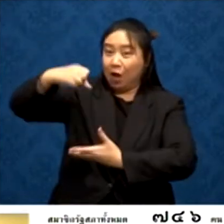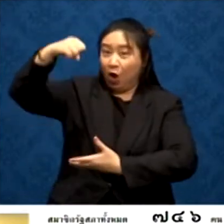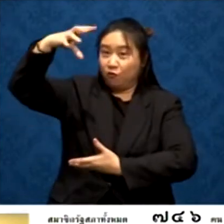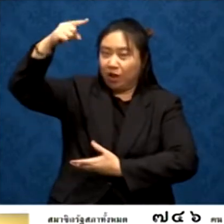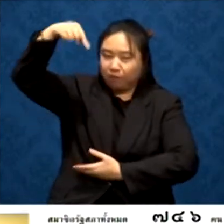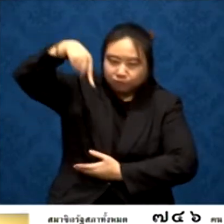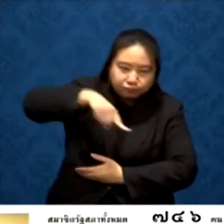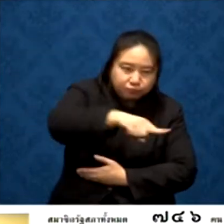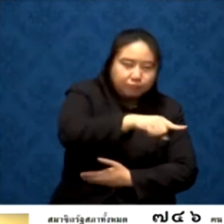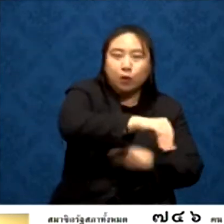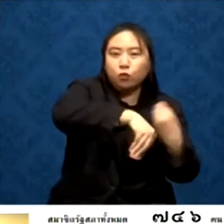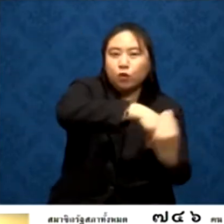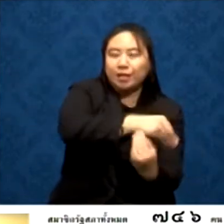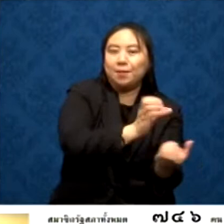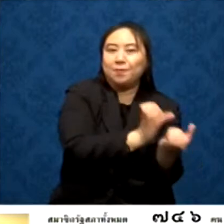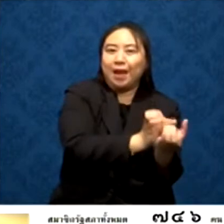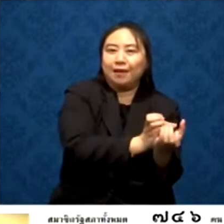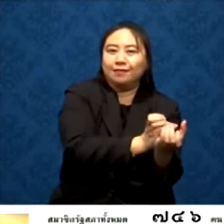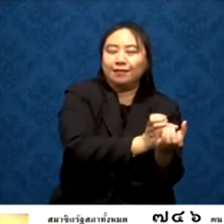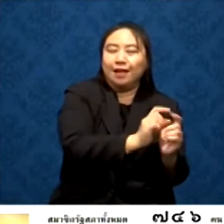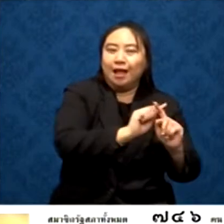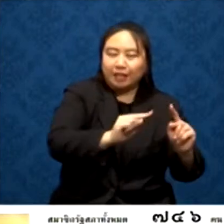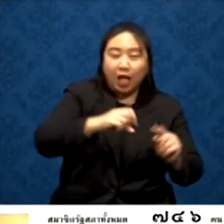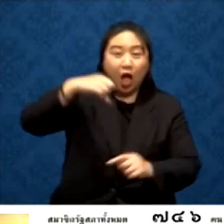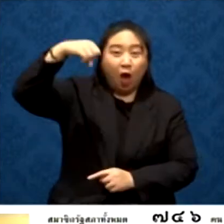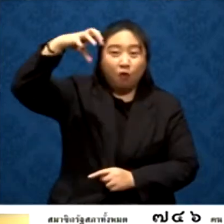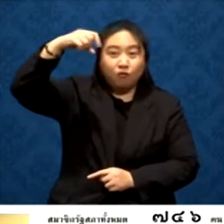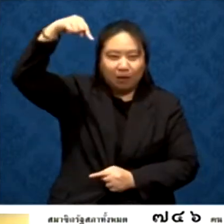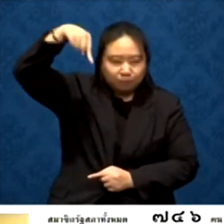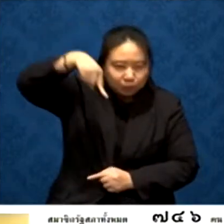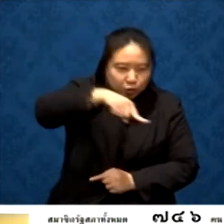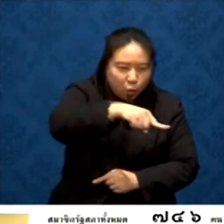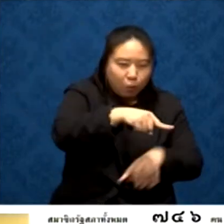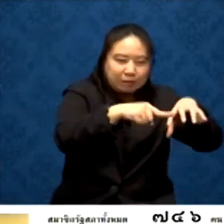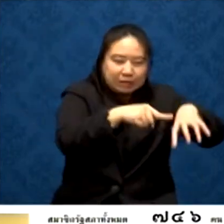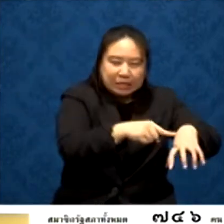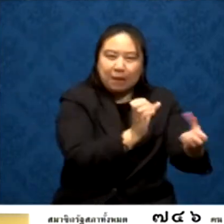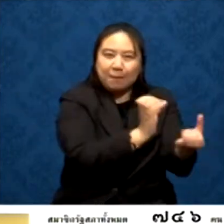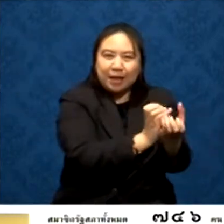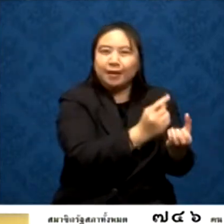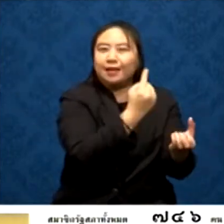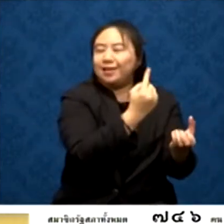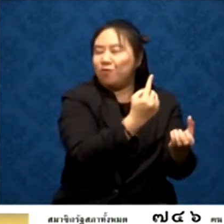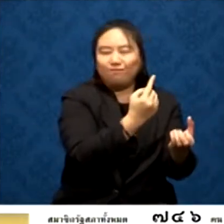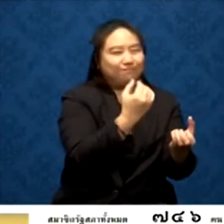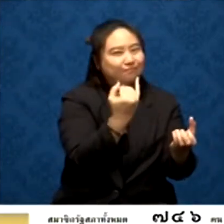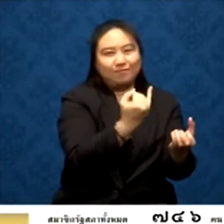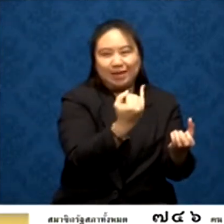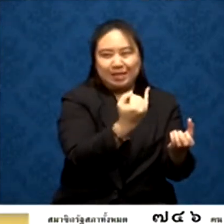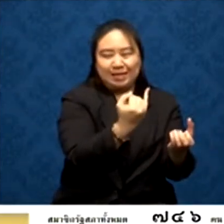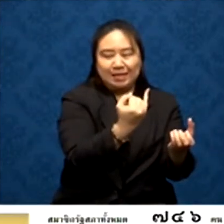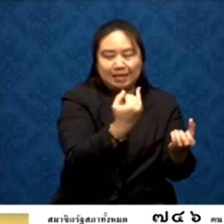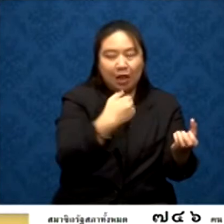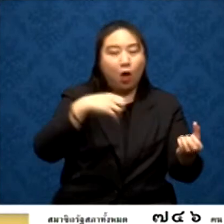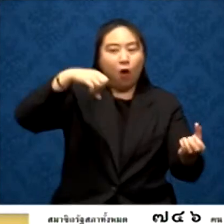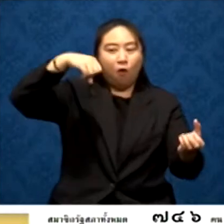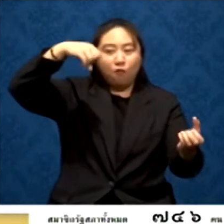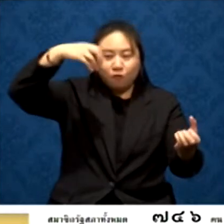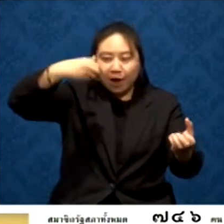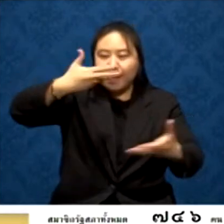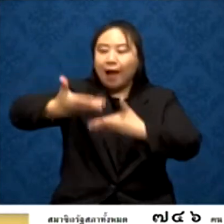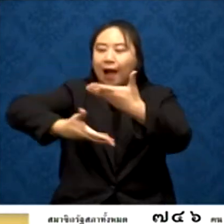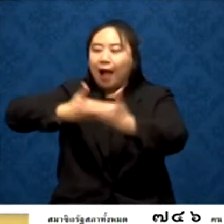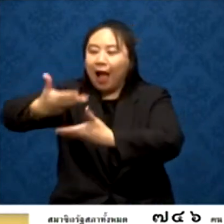พนันแต่จะเอาไฟมาใช้แค่บ่อนอย่างเดียวมันไม่ดีจึงเป็นที่มาของการจำหน่ายไฟไปยังฝั่ง